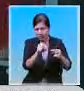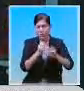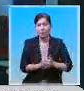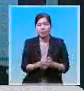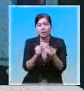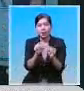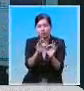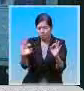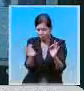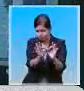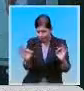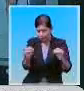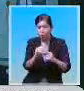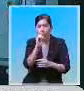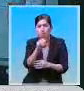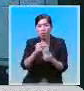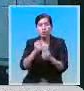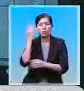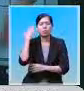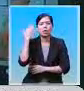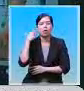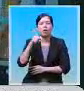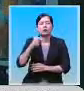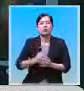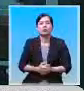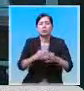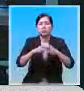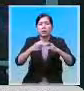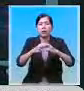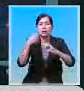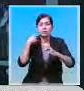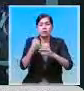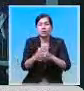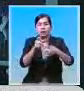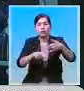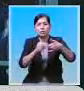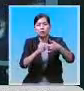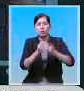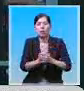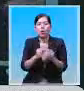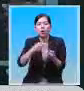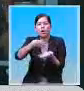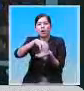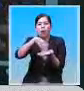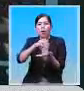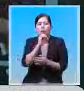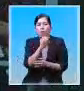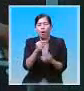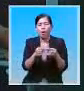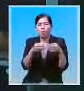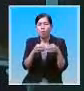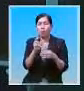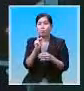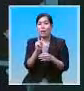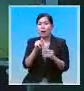เนี่ยจะระบุประมาณว่าในช่วงที่ผ่านมาพอมีเหตุการณ์เกิดขึ้นน้าป้อมมีการนำเสนอข่าวให้ข่าวกับสื่อต่างๆแ